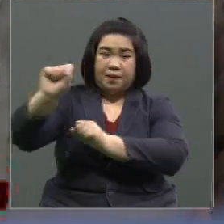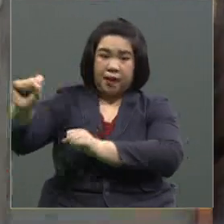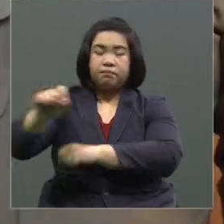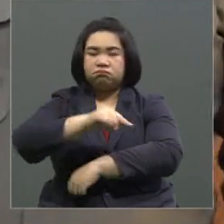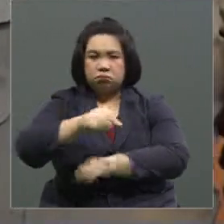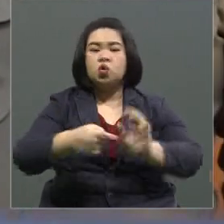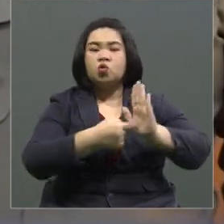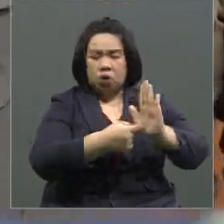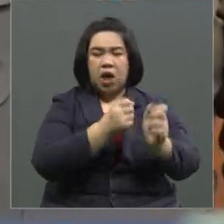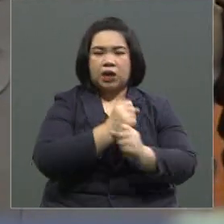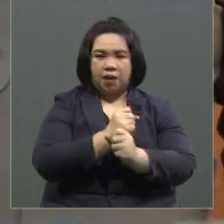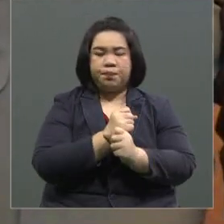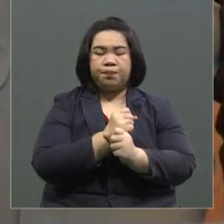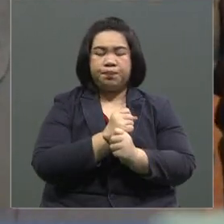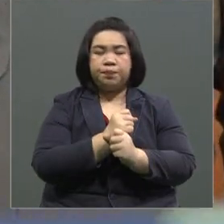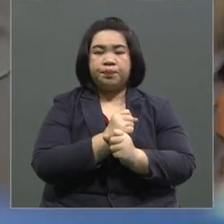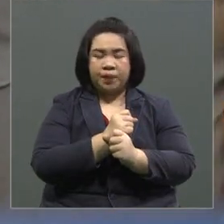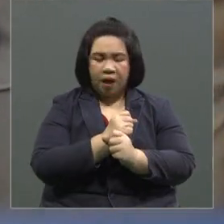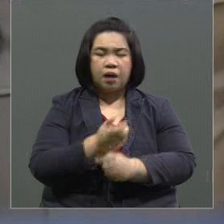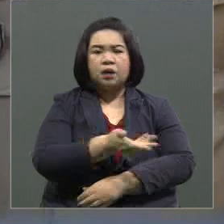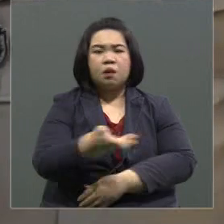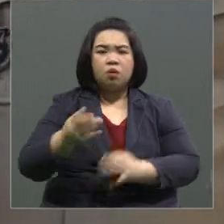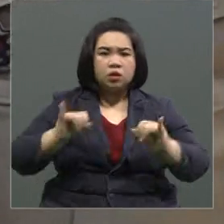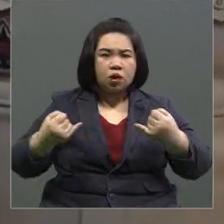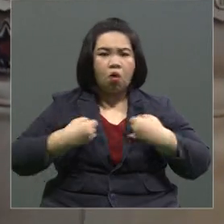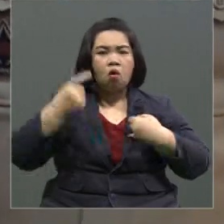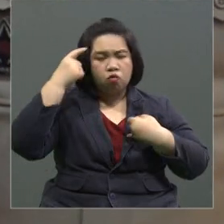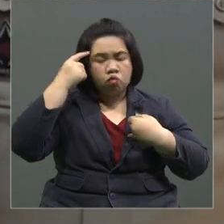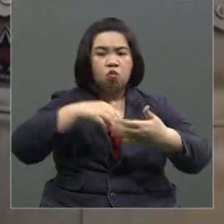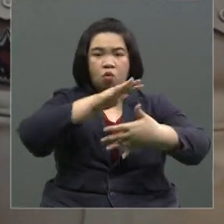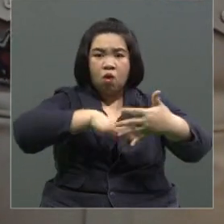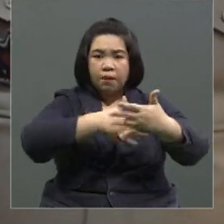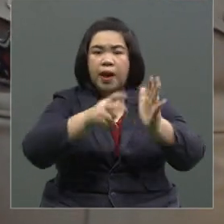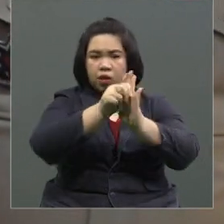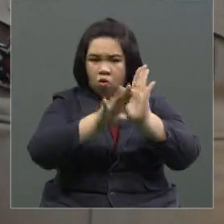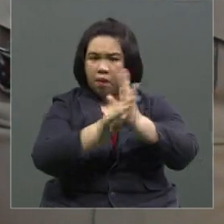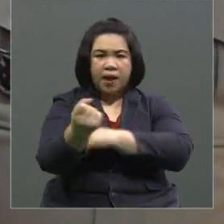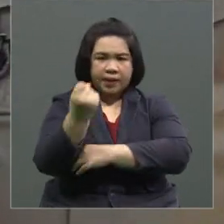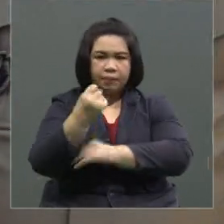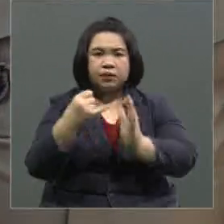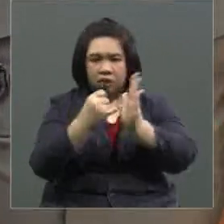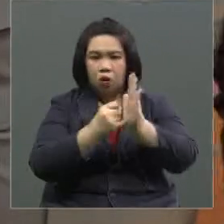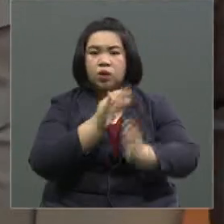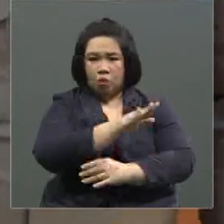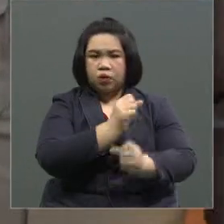แบบอย่างที่ดีนะครับแล้วก็ได้ตระหนักนะครับสิ่งที่เป็นนโยบายเข้มงวดของจังหวัดต่อไปครับ